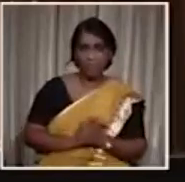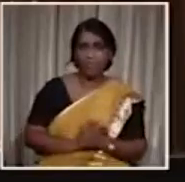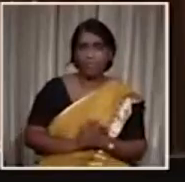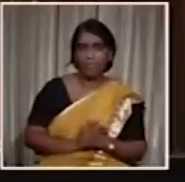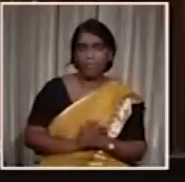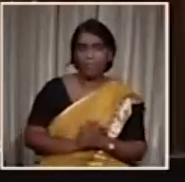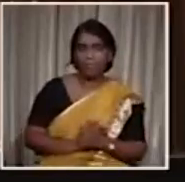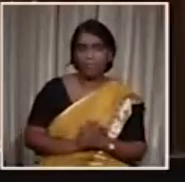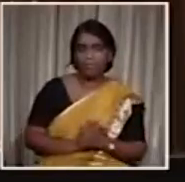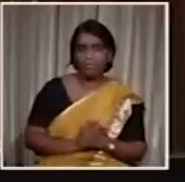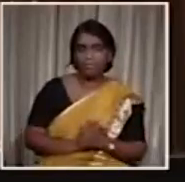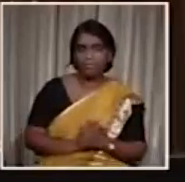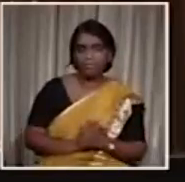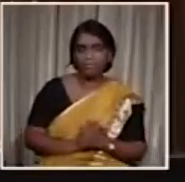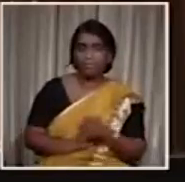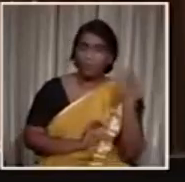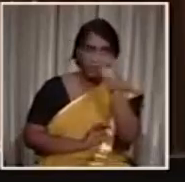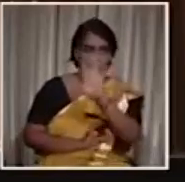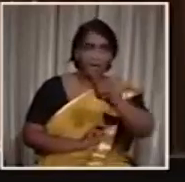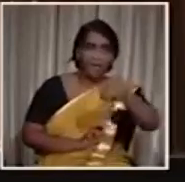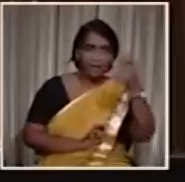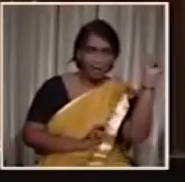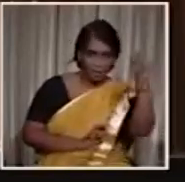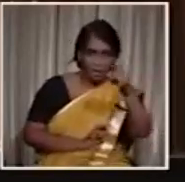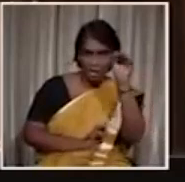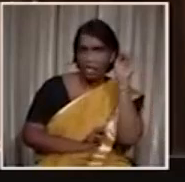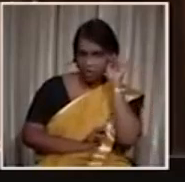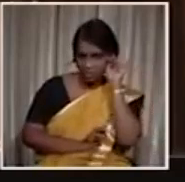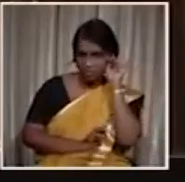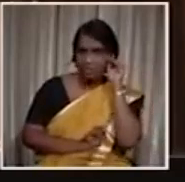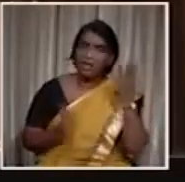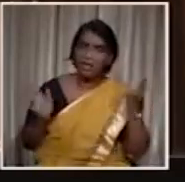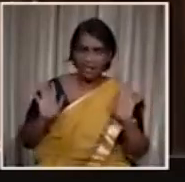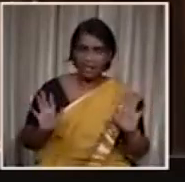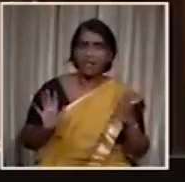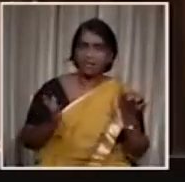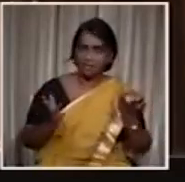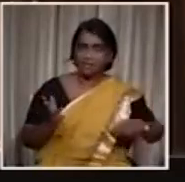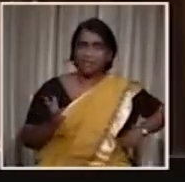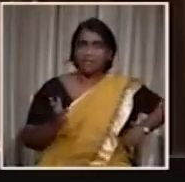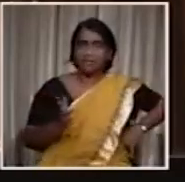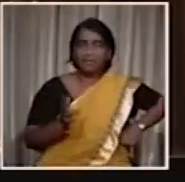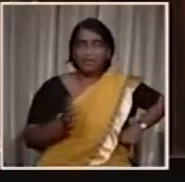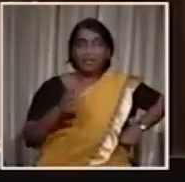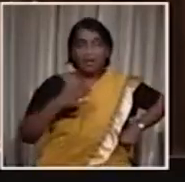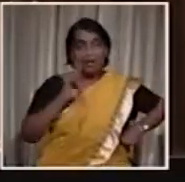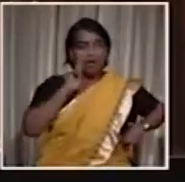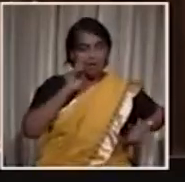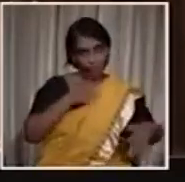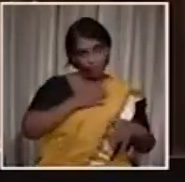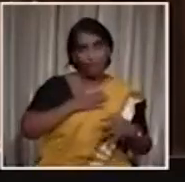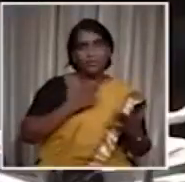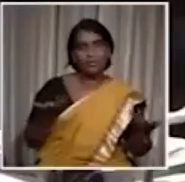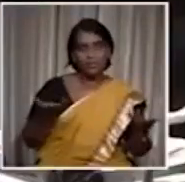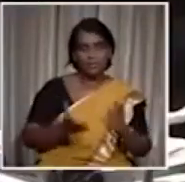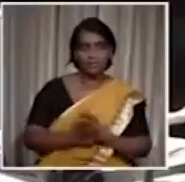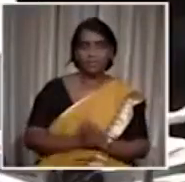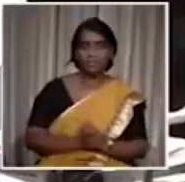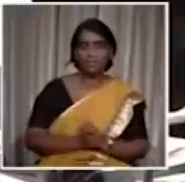Eh, kene kemak nih, itu mah atau kiwa, mana kene kota kiri kota itu mah ada hilang. Eh, tadi nih, eh, terani lagi handa, eh, kene,